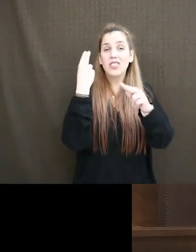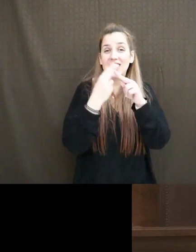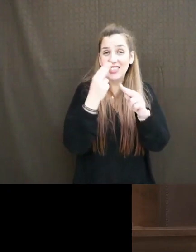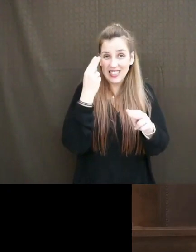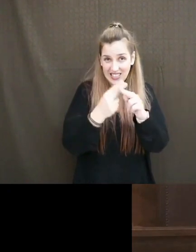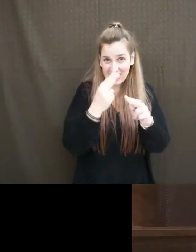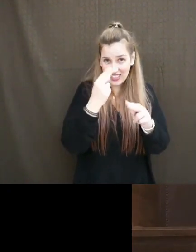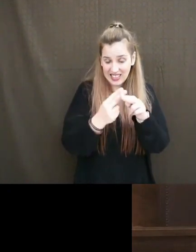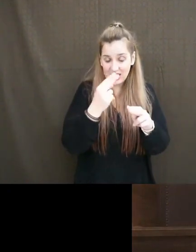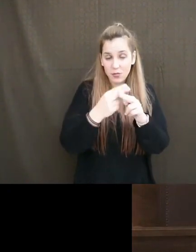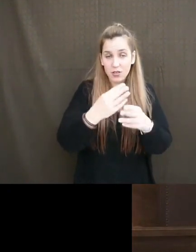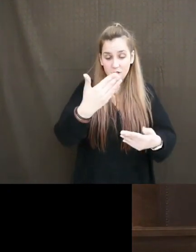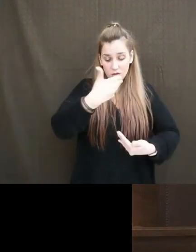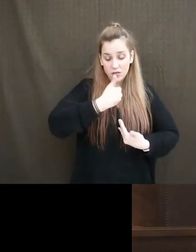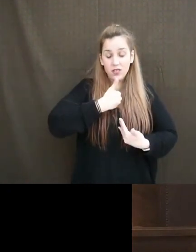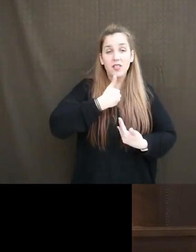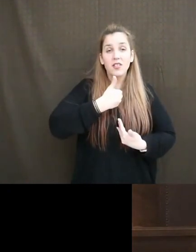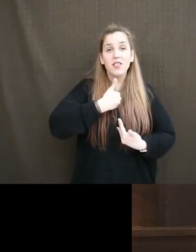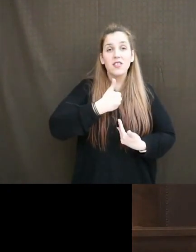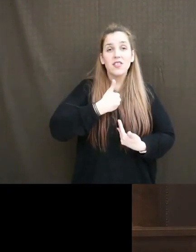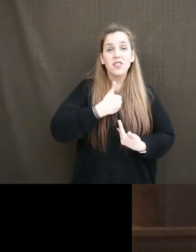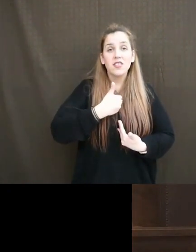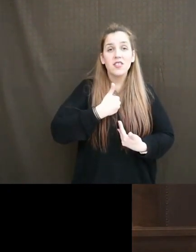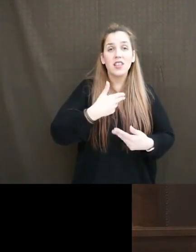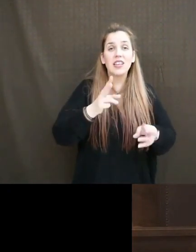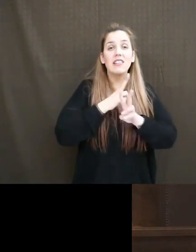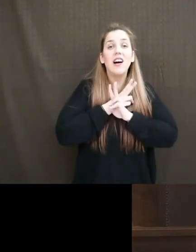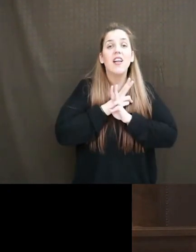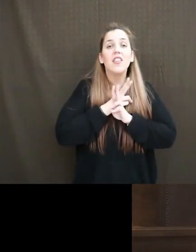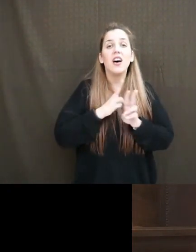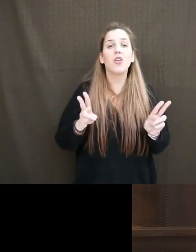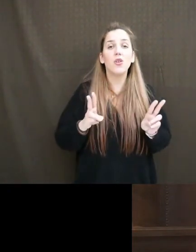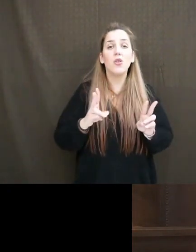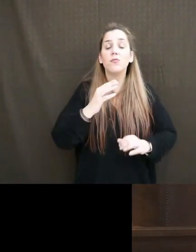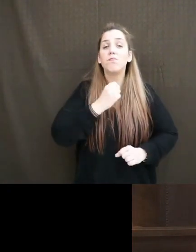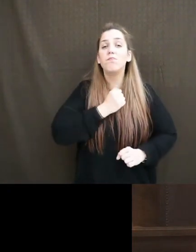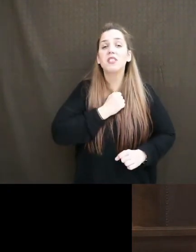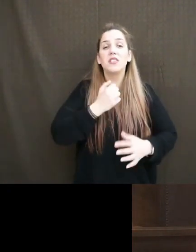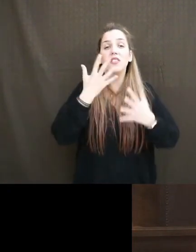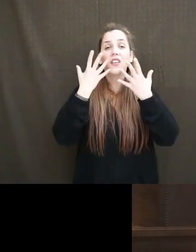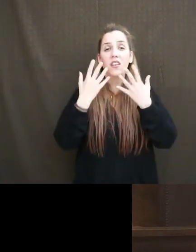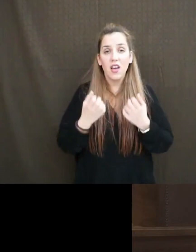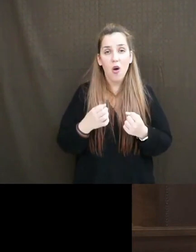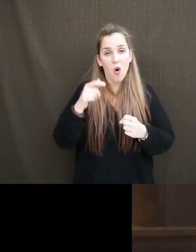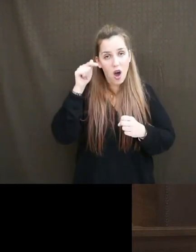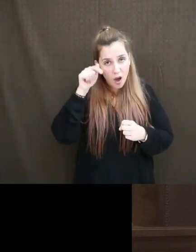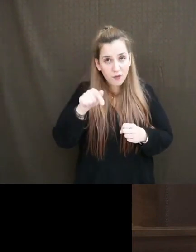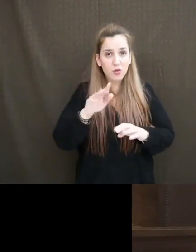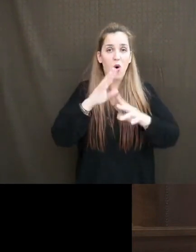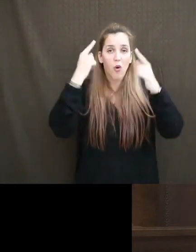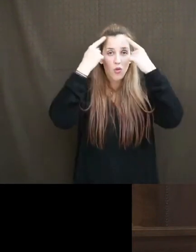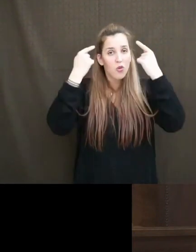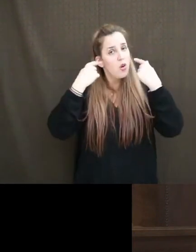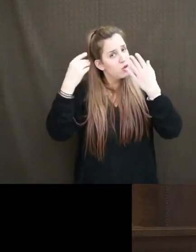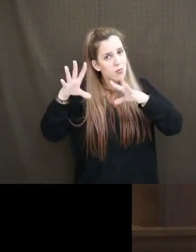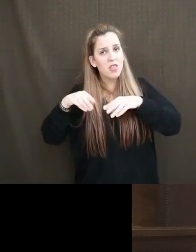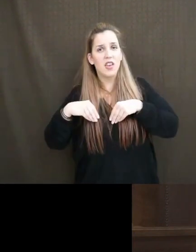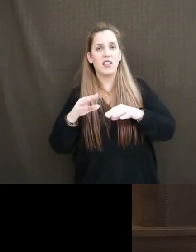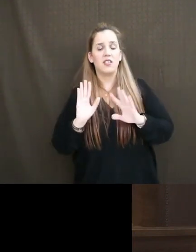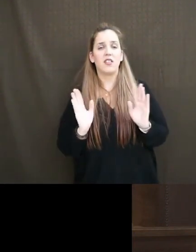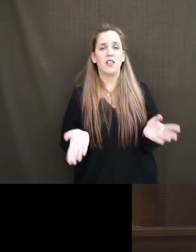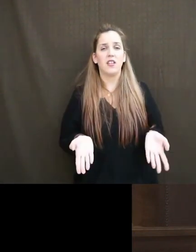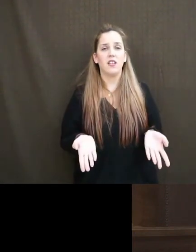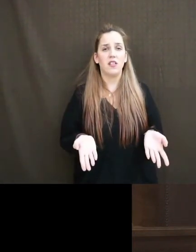λάθος να έχω ένα ψεύτικο Ευαγγέλιο. Και μετά αναρωτιέμαι, γιατί εσύ δεν κάνεις ό,τι κάνω